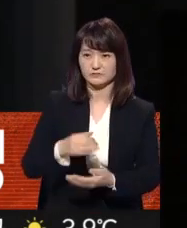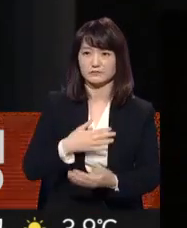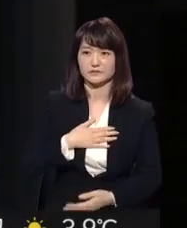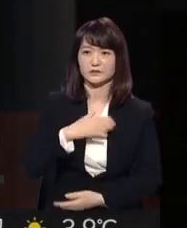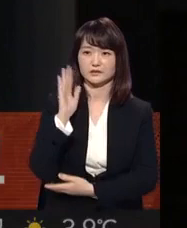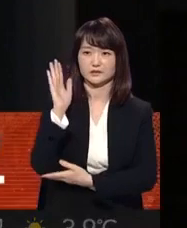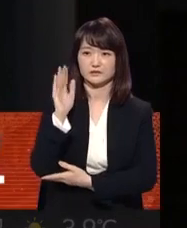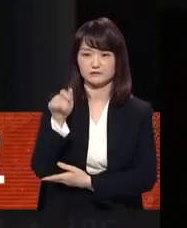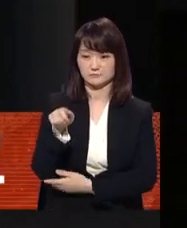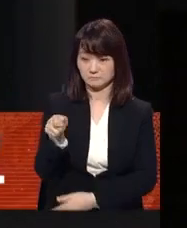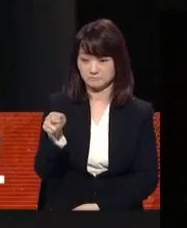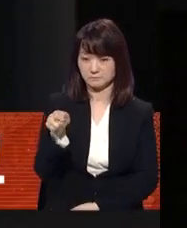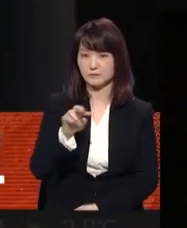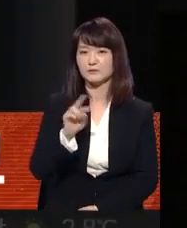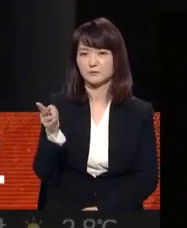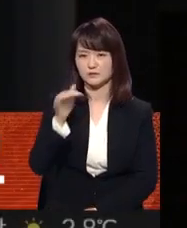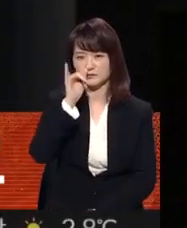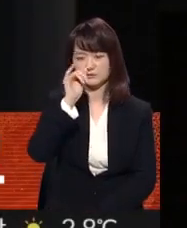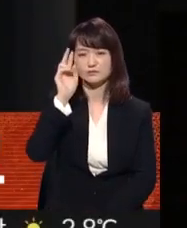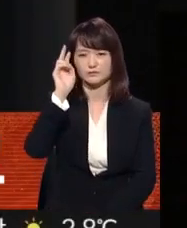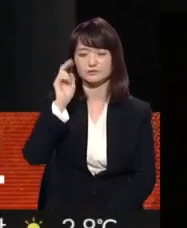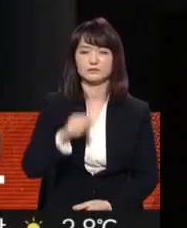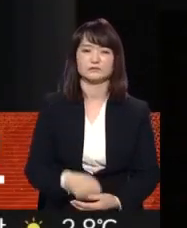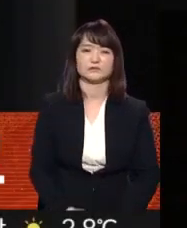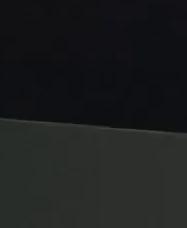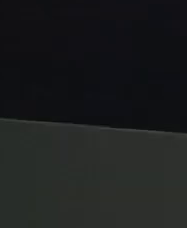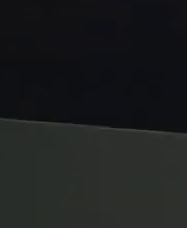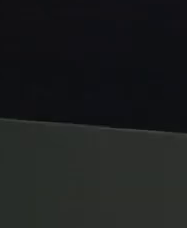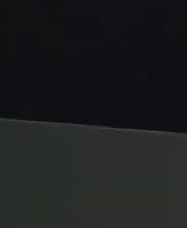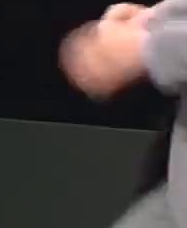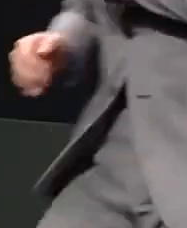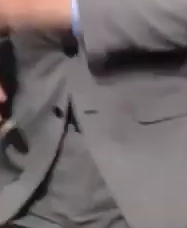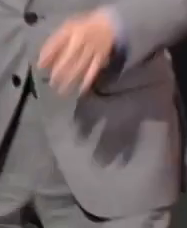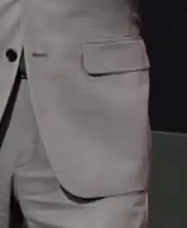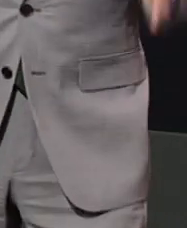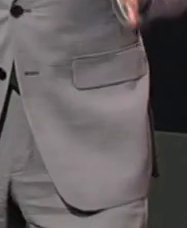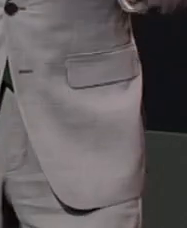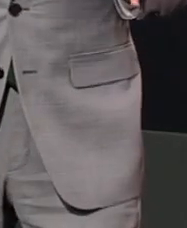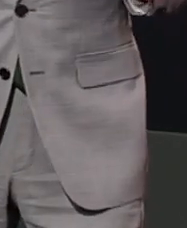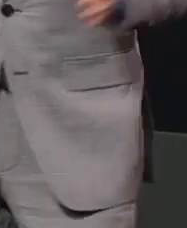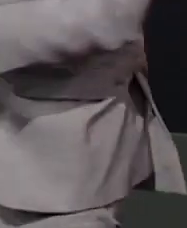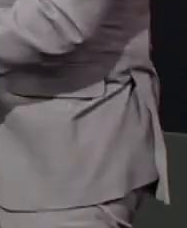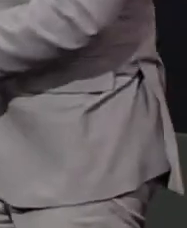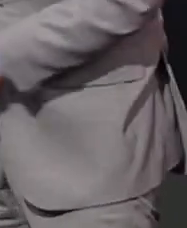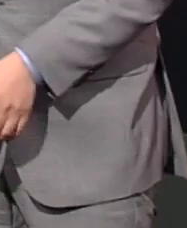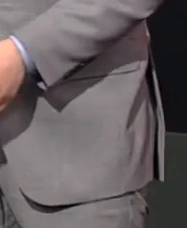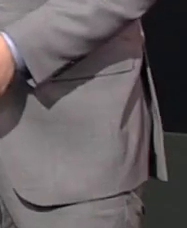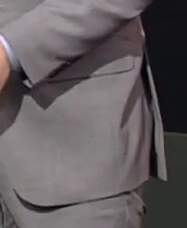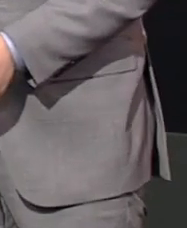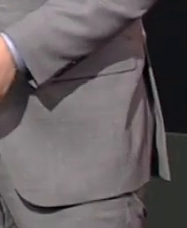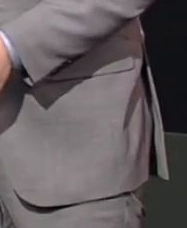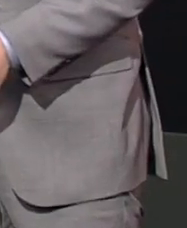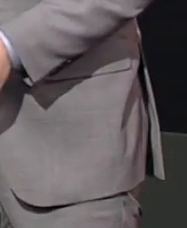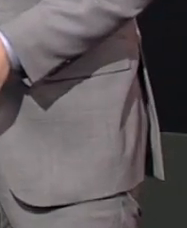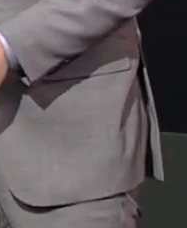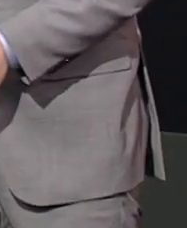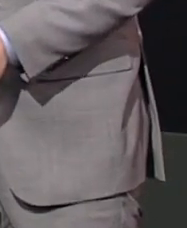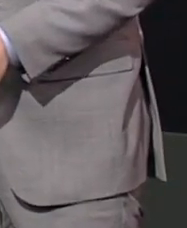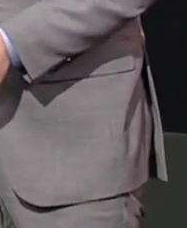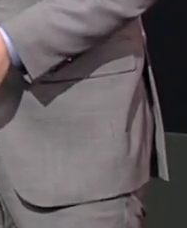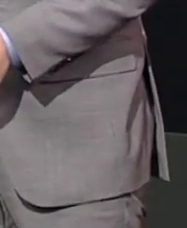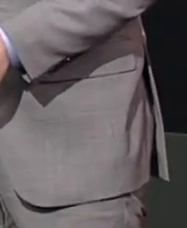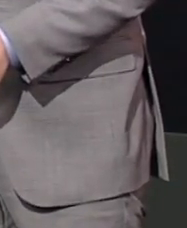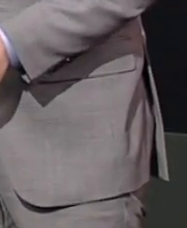채널을 다른 데로 돌렸을 수도 있겠네요 자 사건연구소 이렇게 정리하고요 아직 안 끝났습니다 이거 눌러주세요